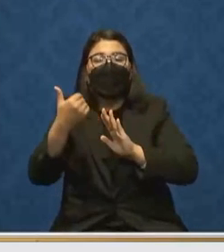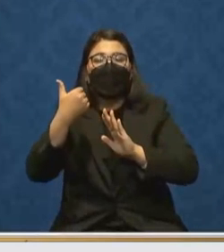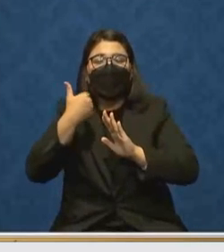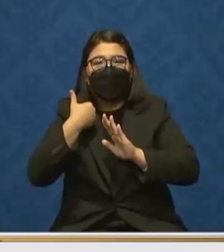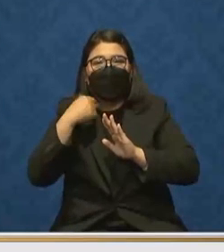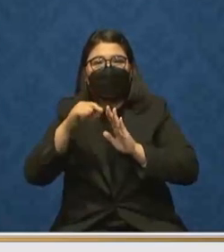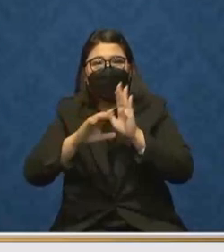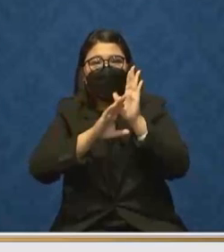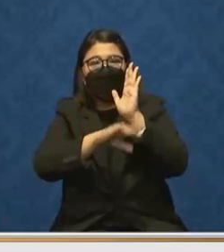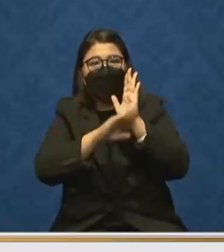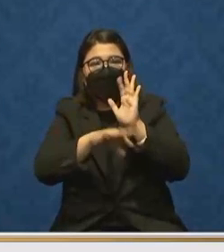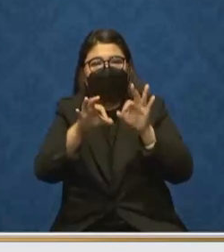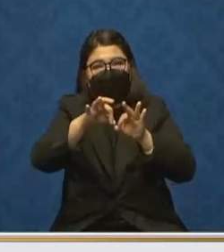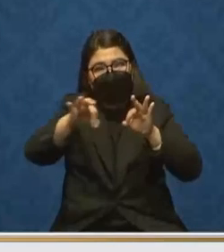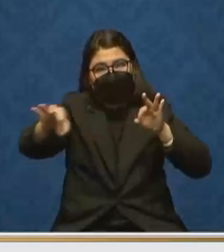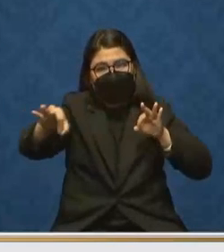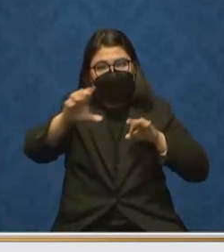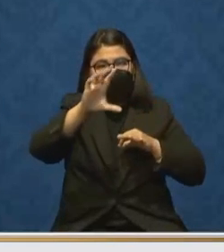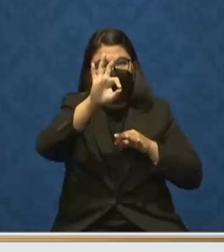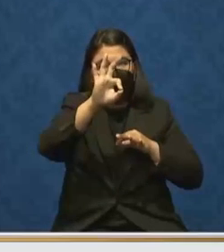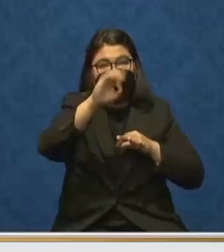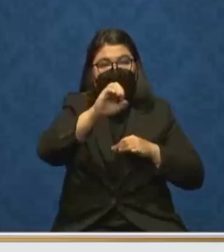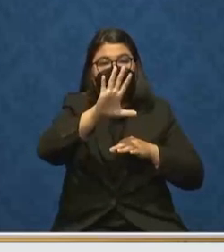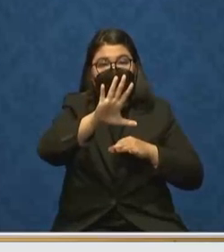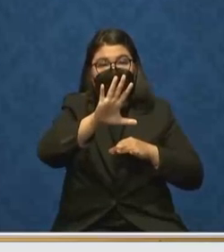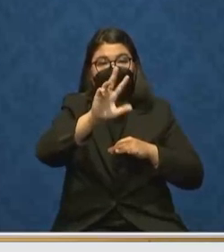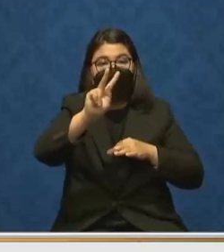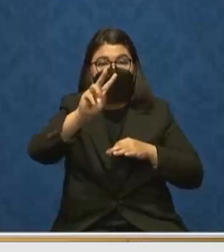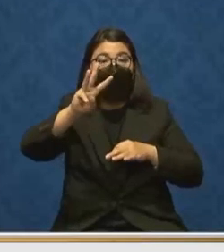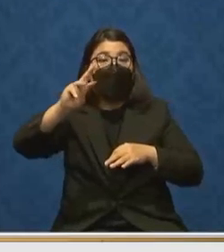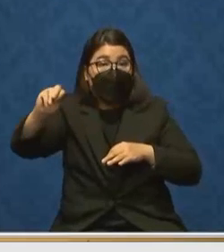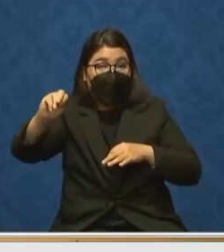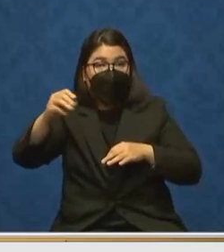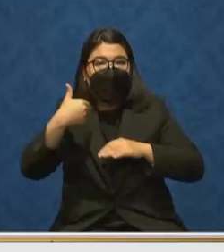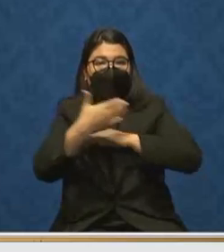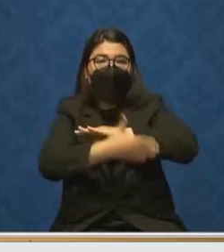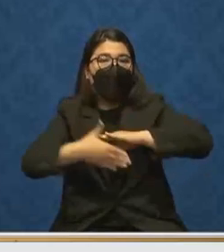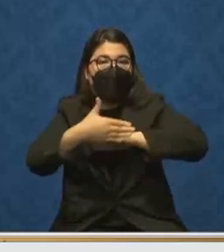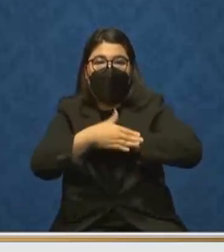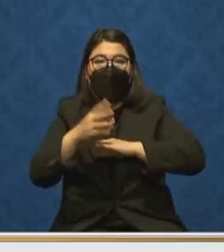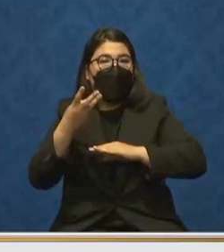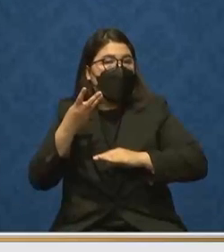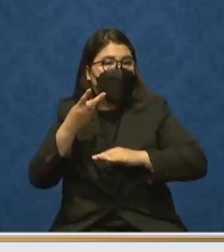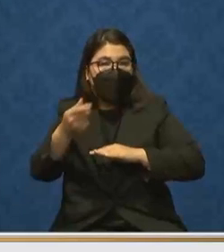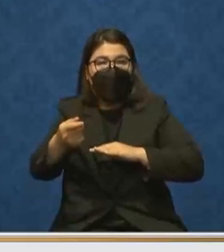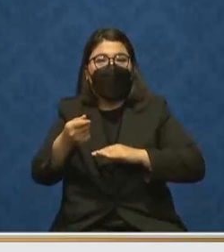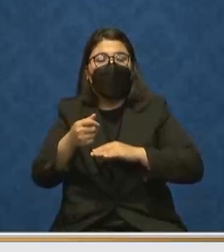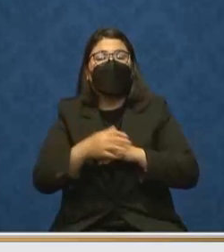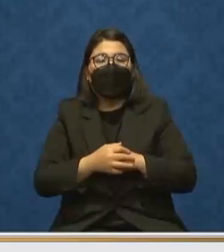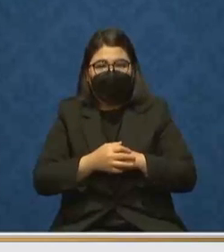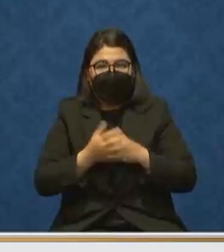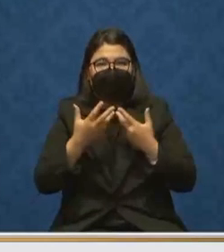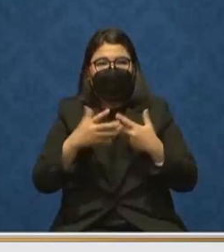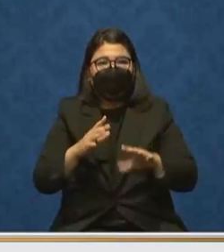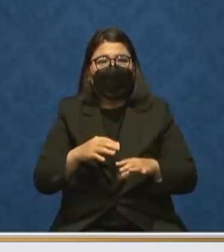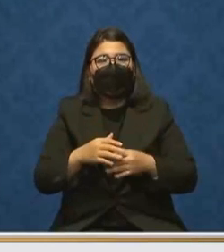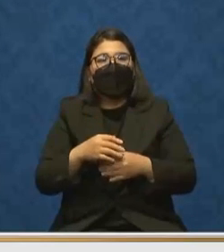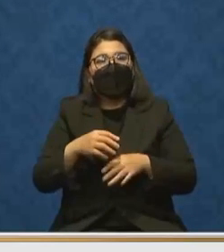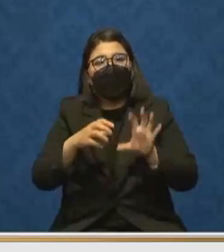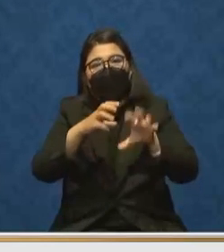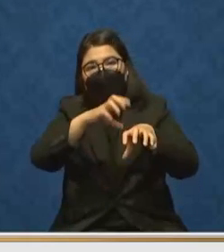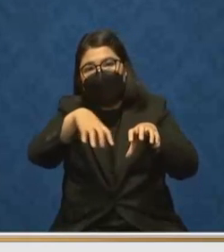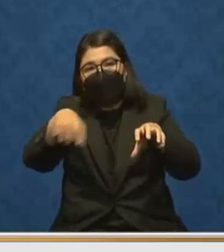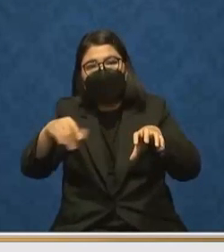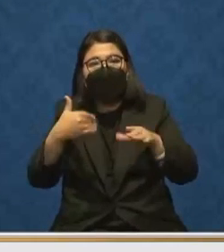คตะวันออกระยะทาง95กิโลเมตรโครงการรถไฟความเร็วสูงเชื่อม3สนามบินรวมทั้งพัฒนาเมืองให้น่าอยู่มี